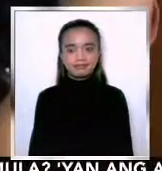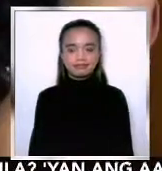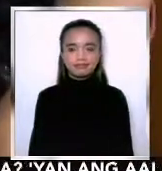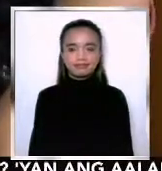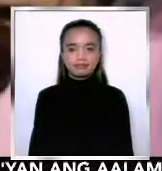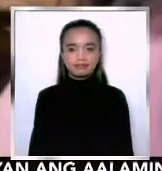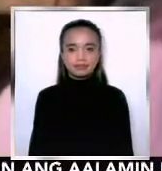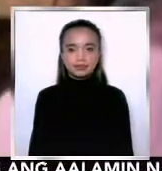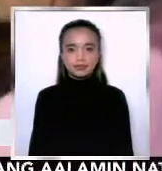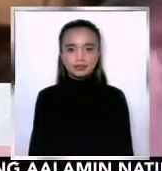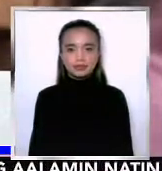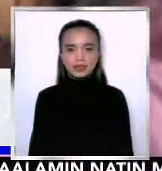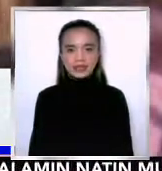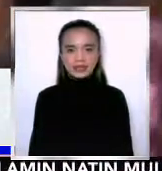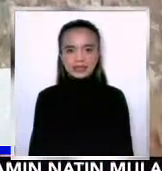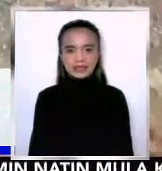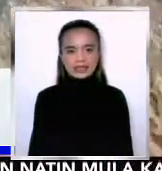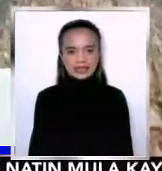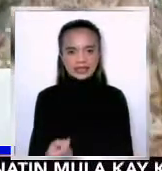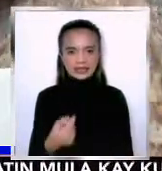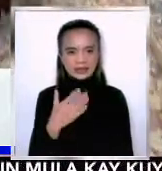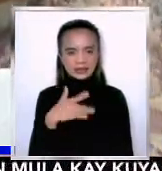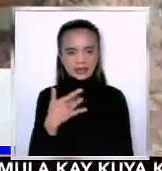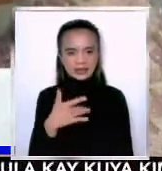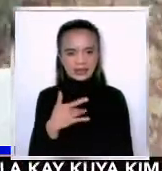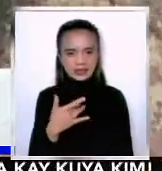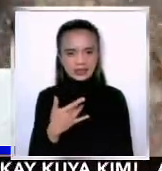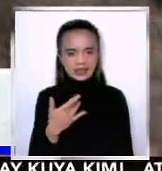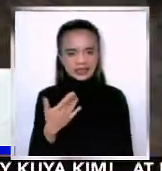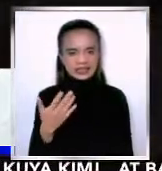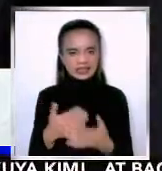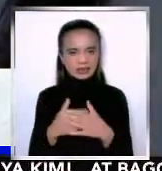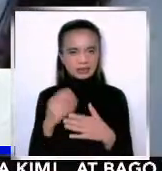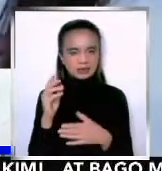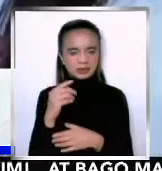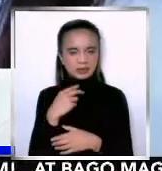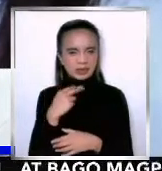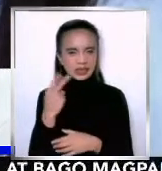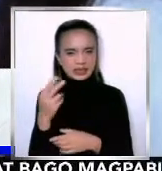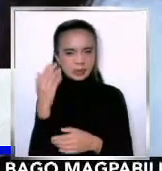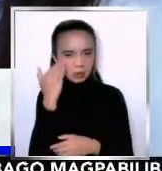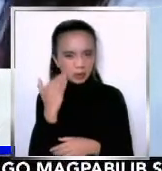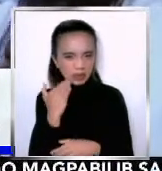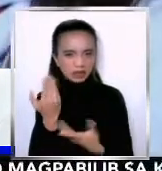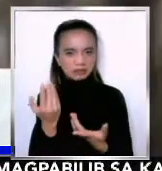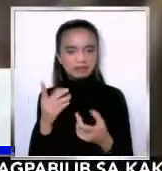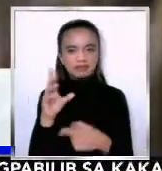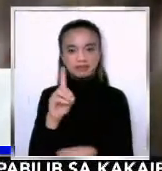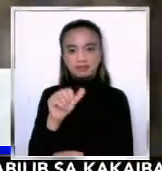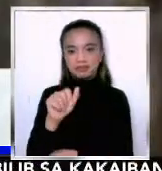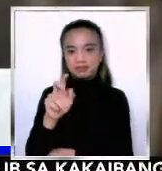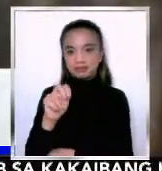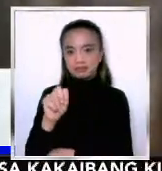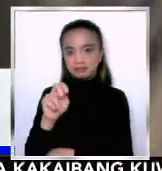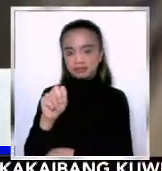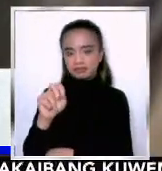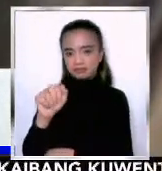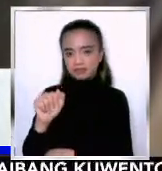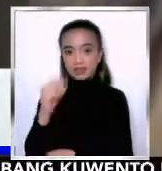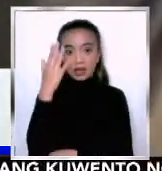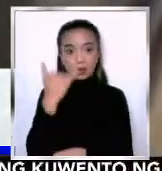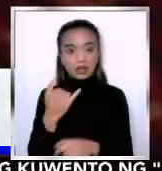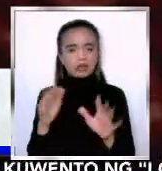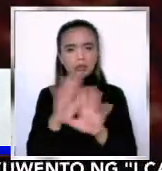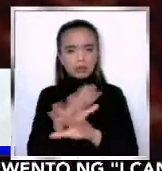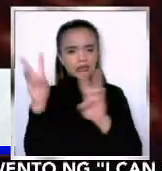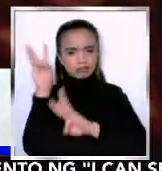Nabitin ba kayo sa kwento ni na Donna Marie, Donna Lynn at Donna Bell? Huwag mag-alala dahil magbabalik na ang Kapuso